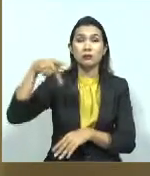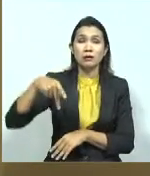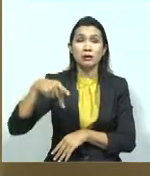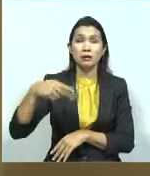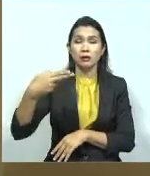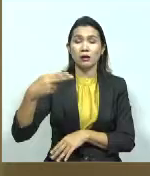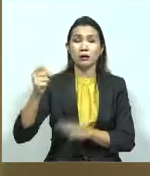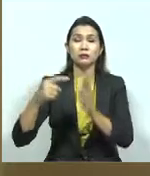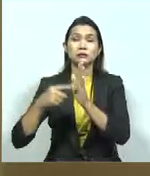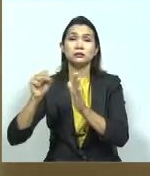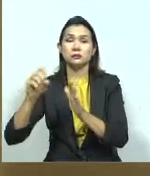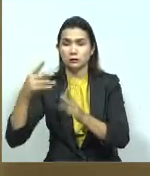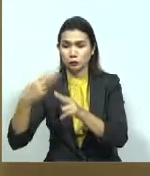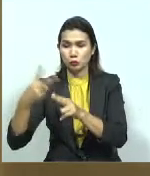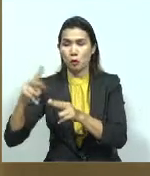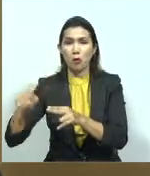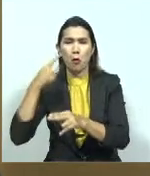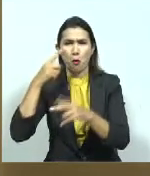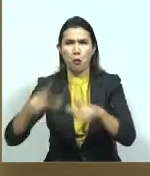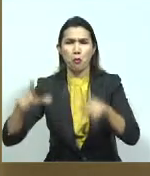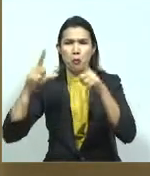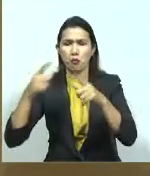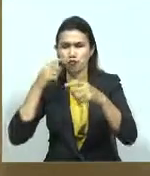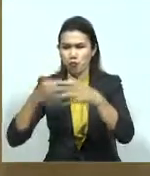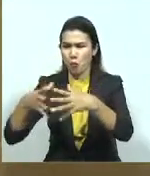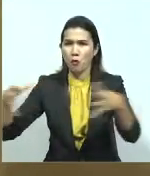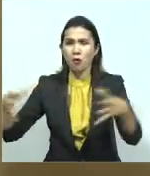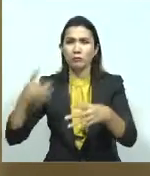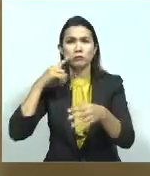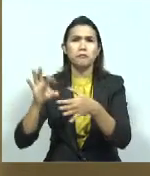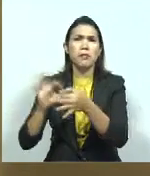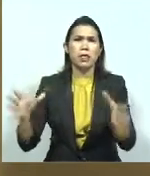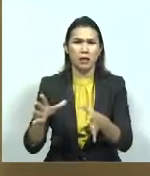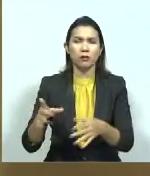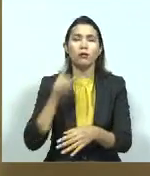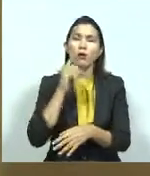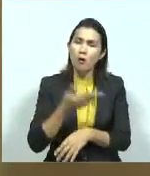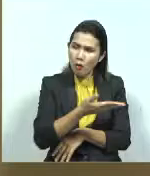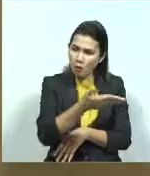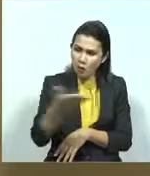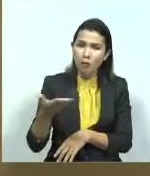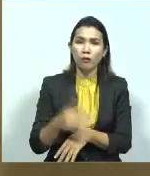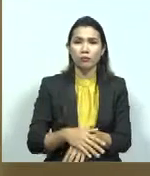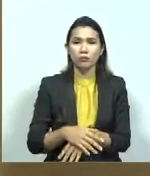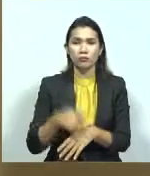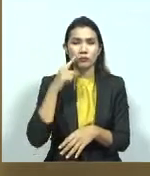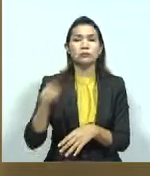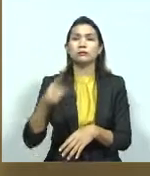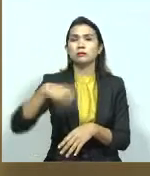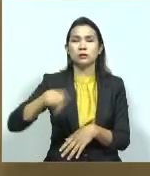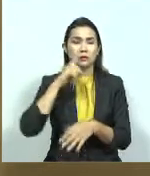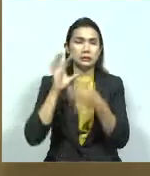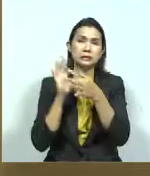ก็ไม่ได้มีส่วนเกี่ยวข้องนะครับนั้นก็อยากจะขอความเห็นใจและความกรุณาว่าเราเนี่ยไม่ได้มีส่วนเลยจริง